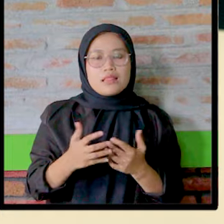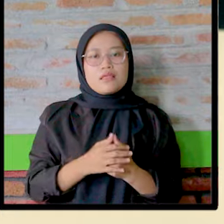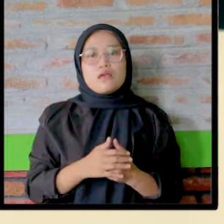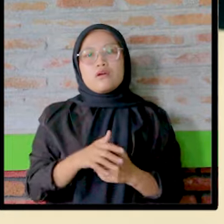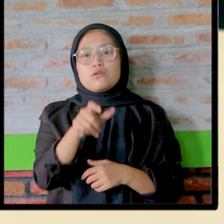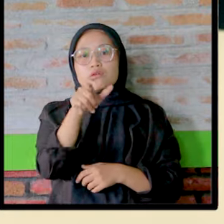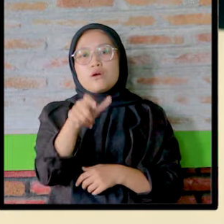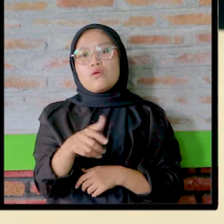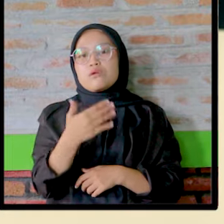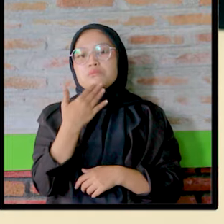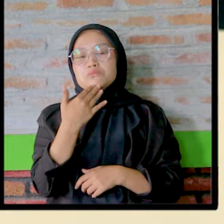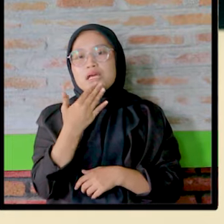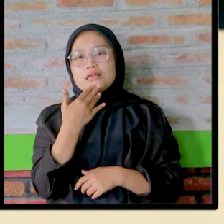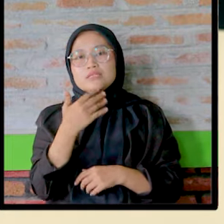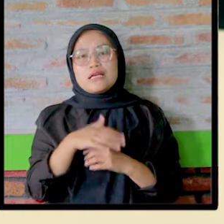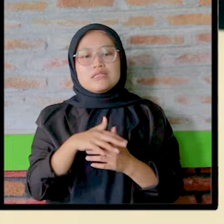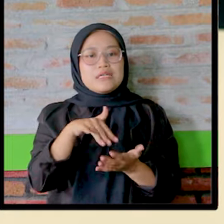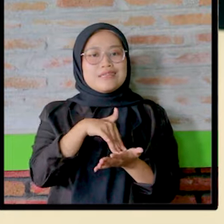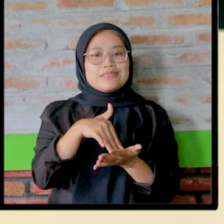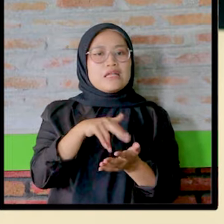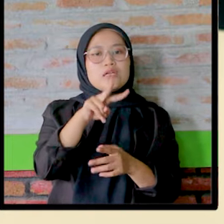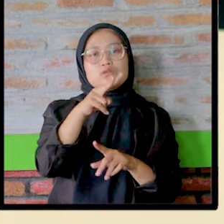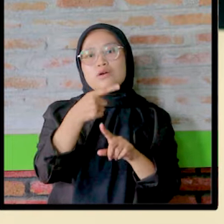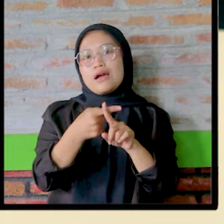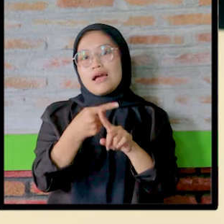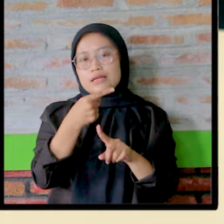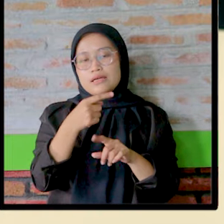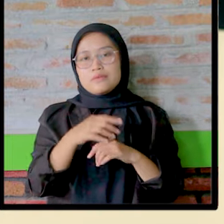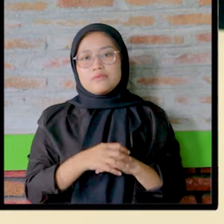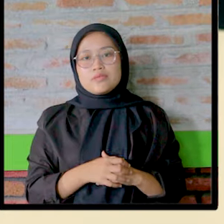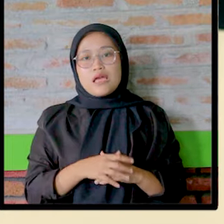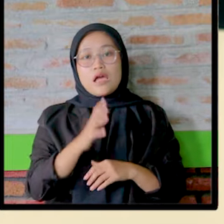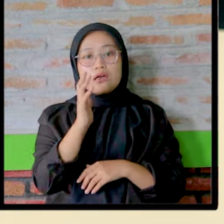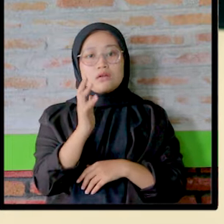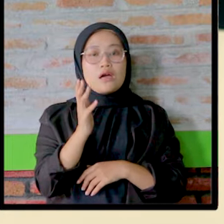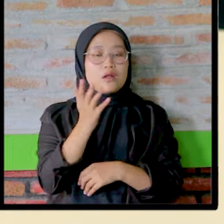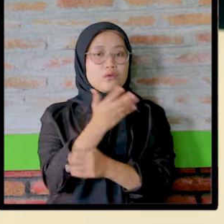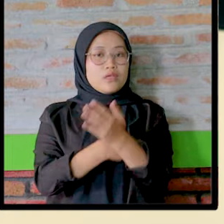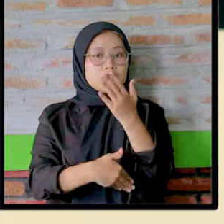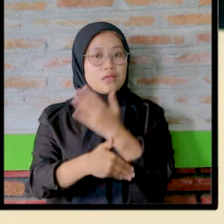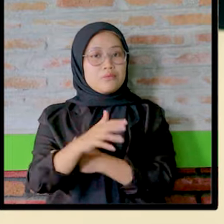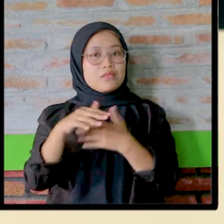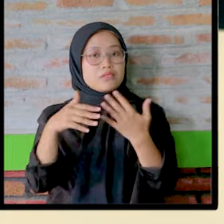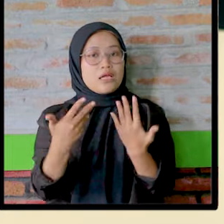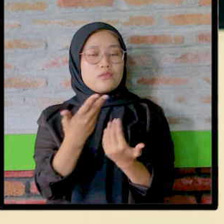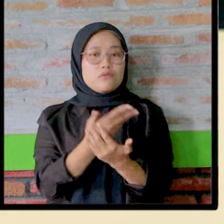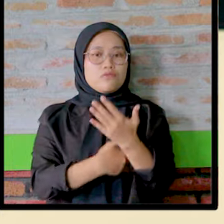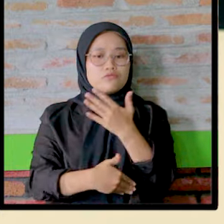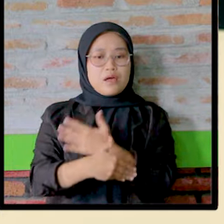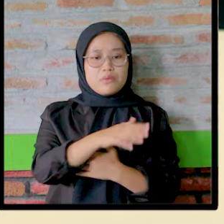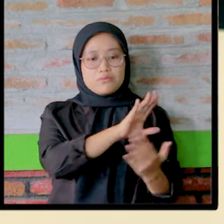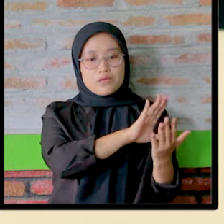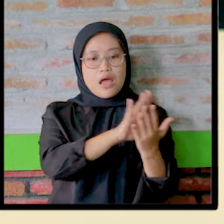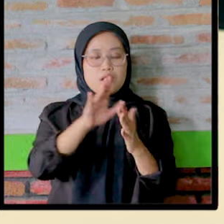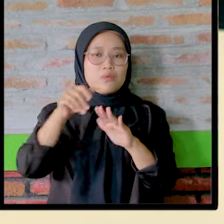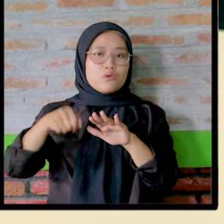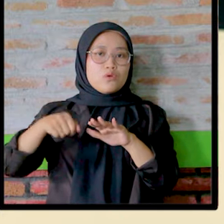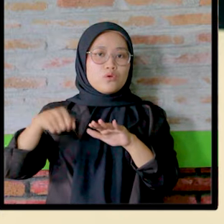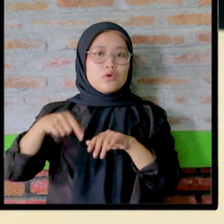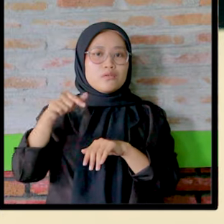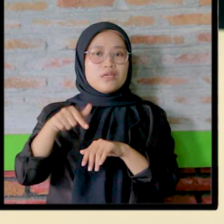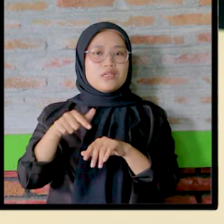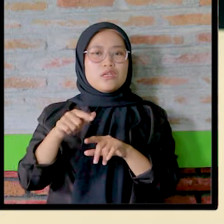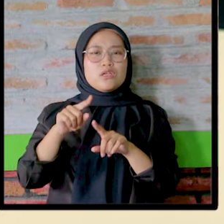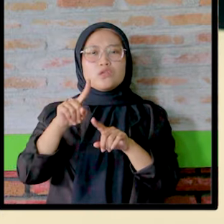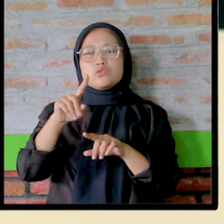kan dua kali kalau kerentanan dari ee penyandang disabilitas atau defabel berhadapan dengan hukum ini itu